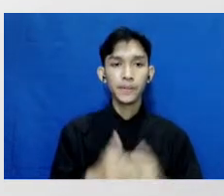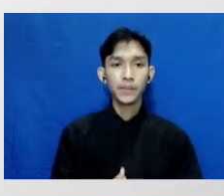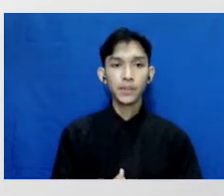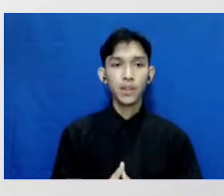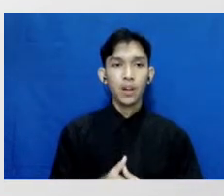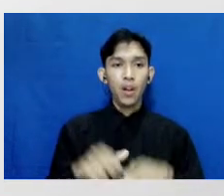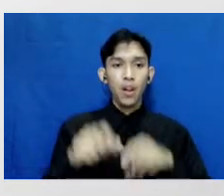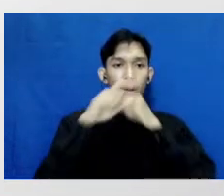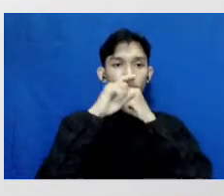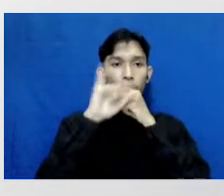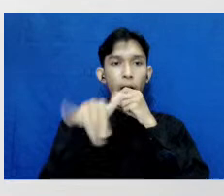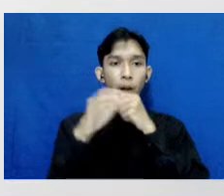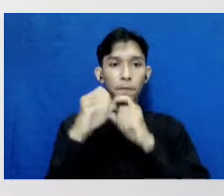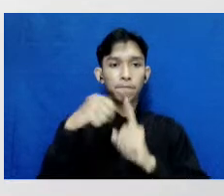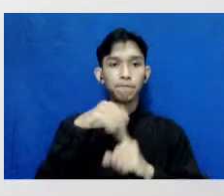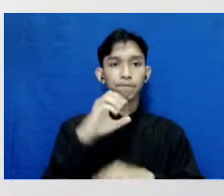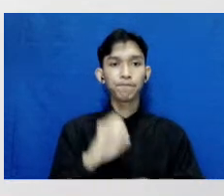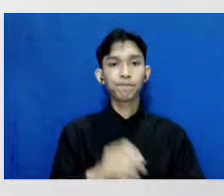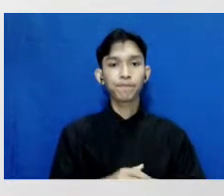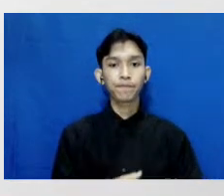Joko. Silakan, Pak Joko.